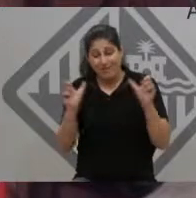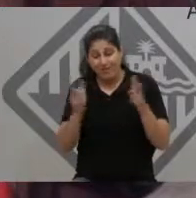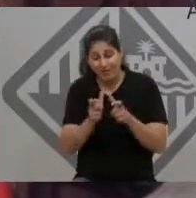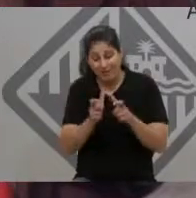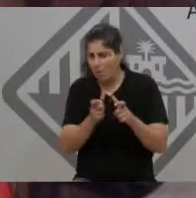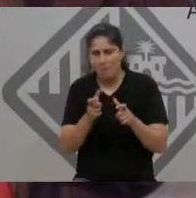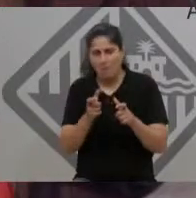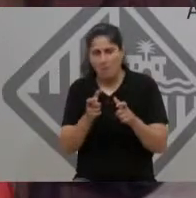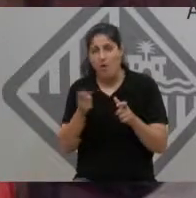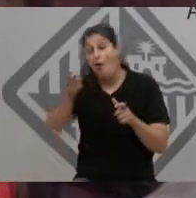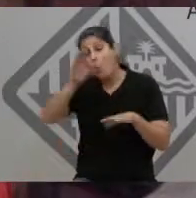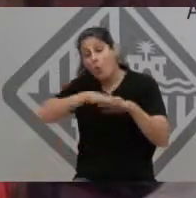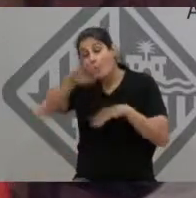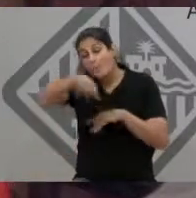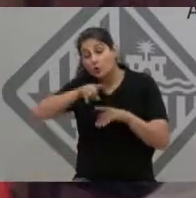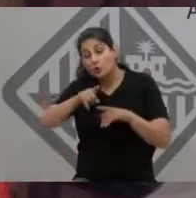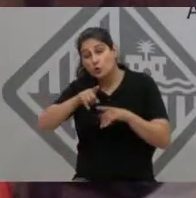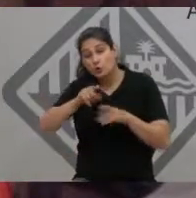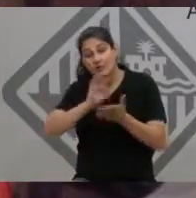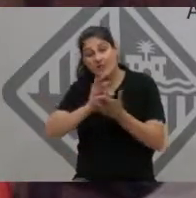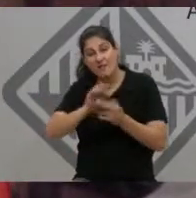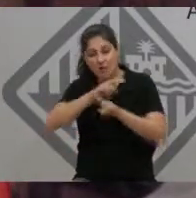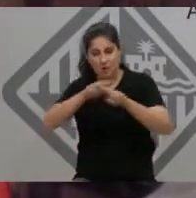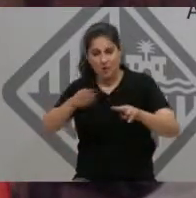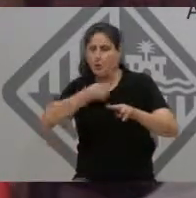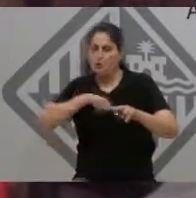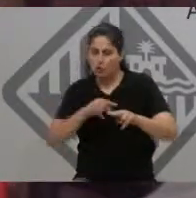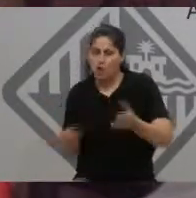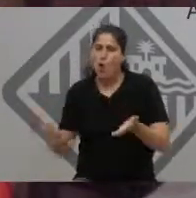aquest servei i nosaltres el que fem és recuperar-lo. Ai, perdoni.